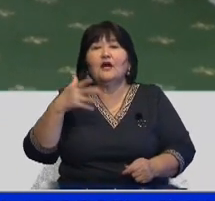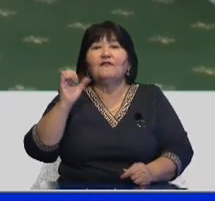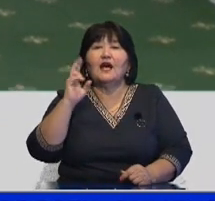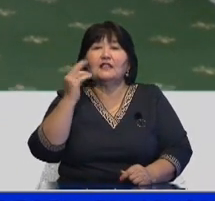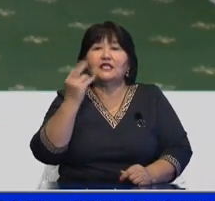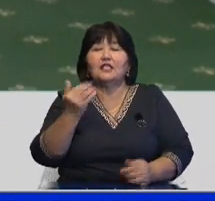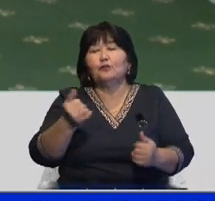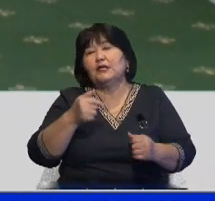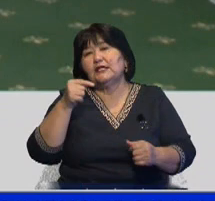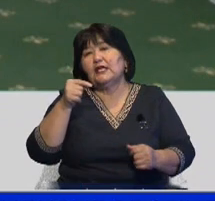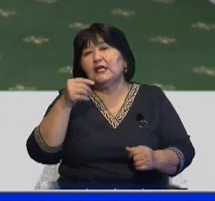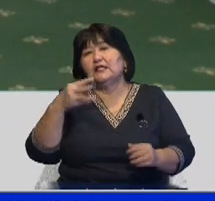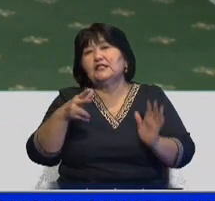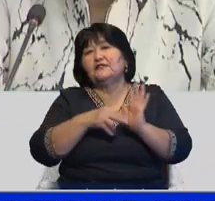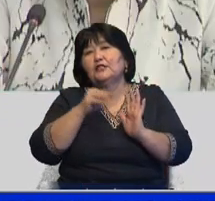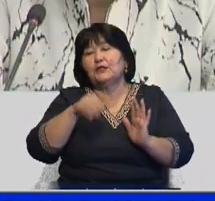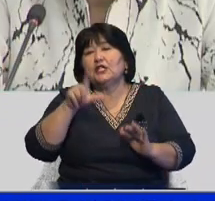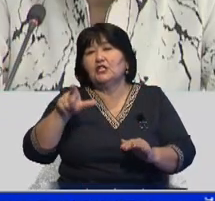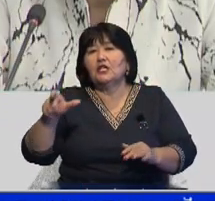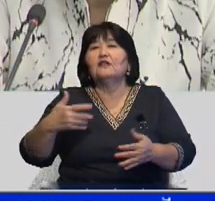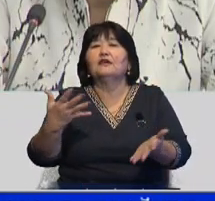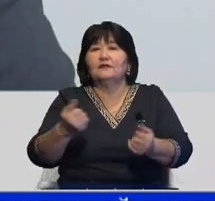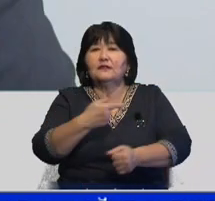плюс» получили свыше 38 тысяч человек.